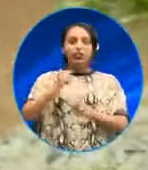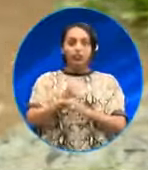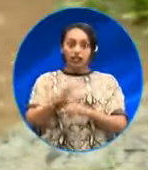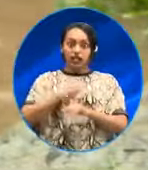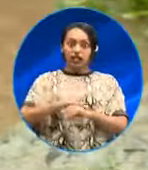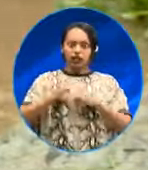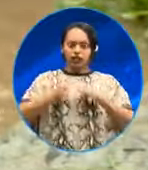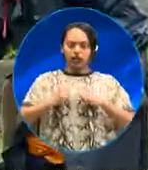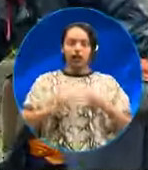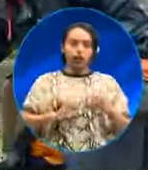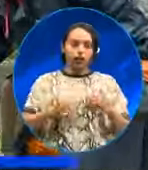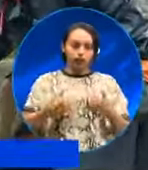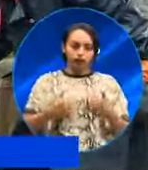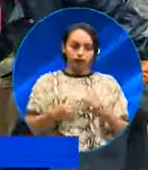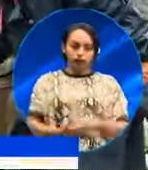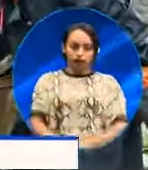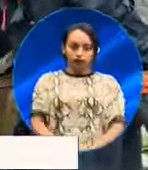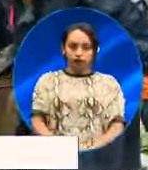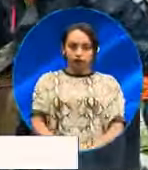ስራ ላይ ተጠምደዋል።